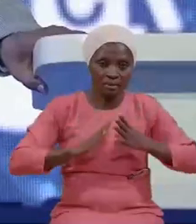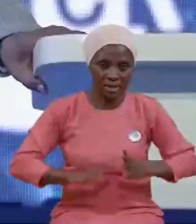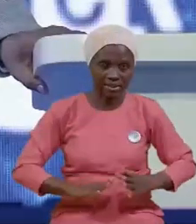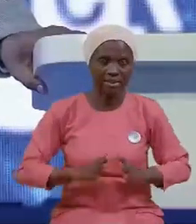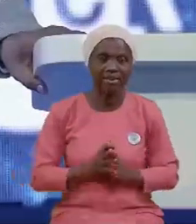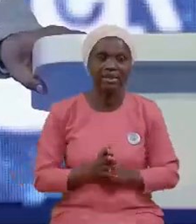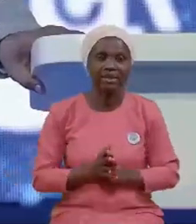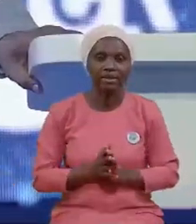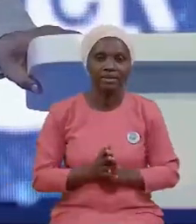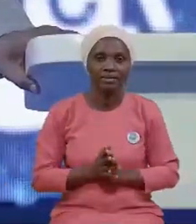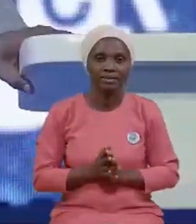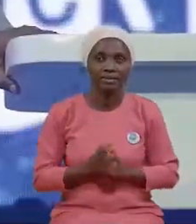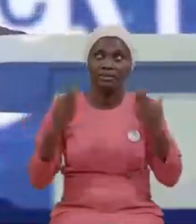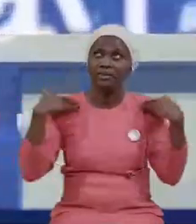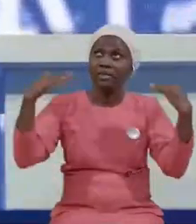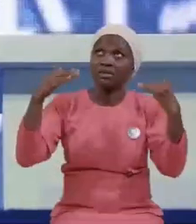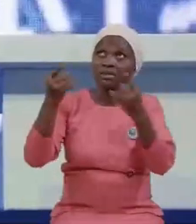L'ange venant du ciel,